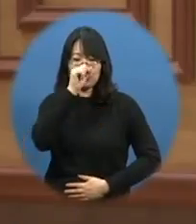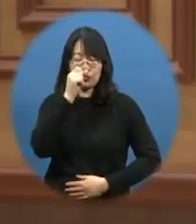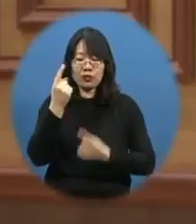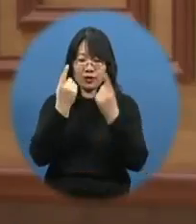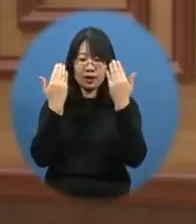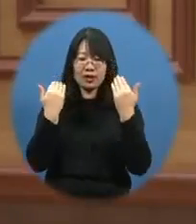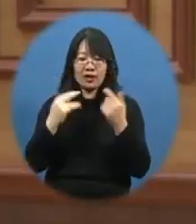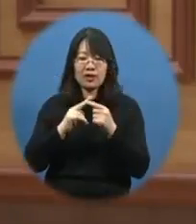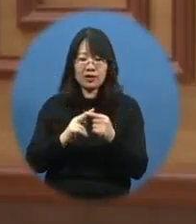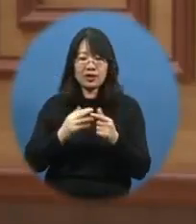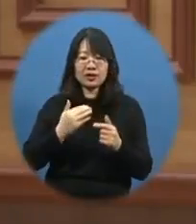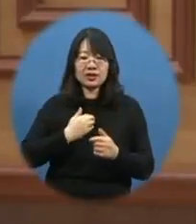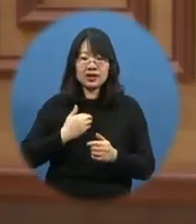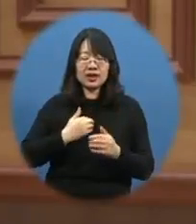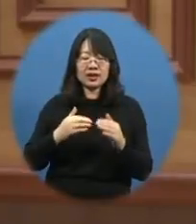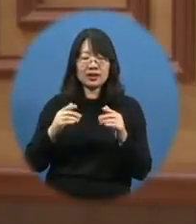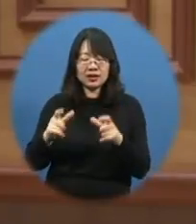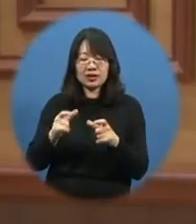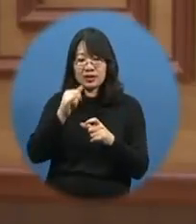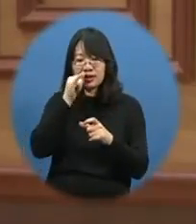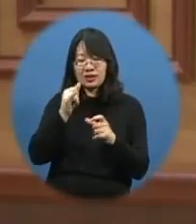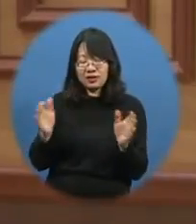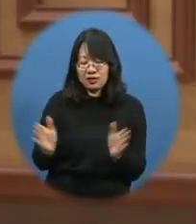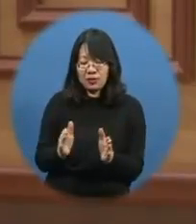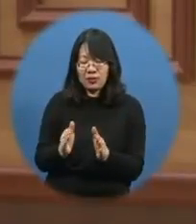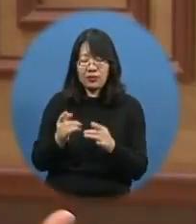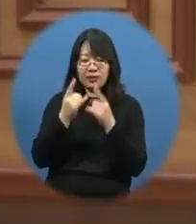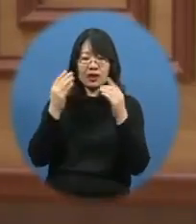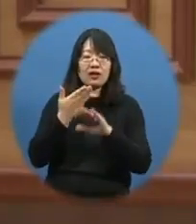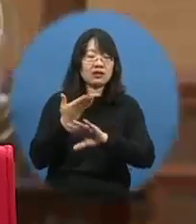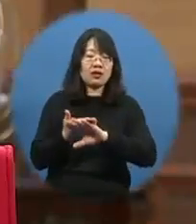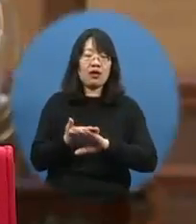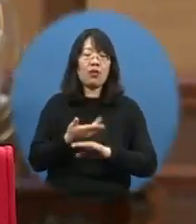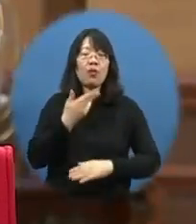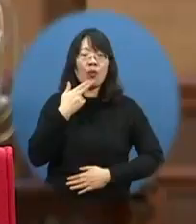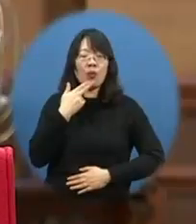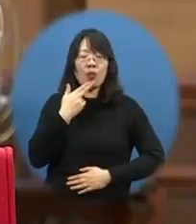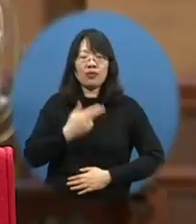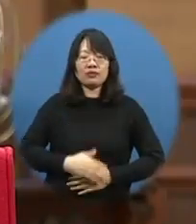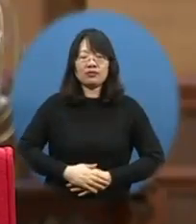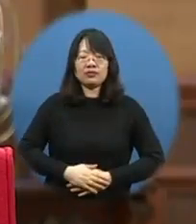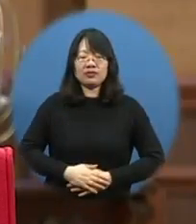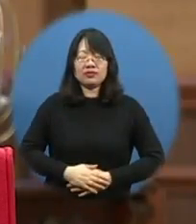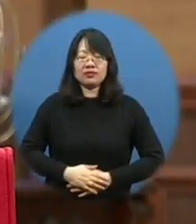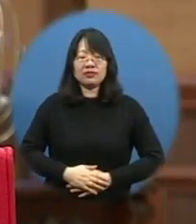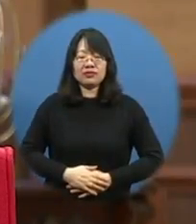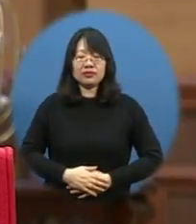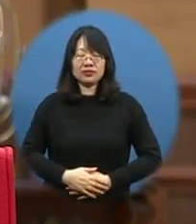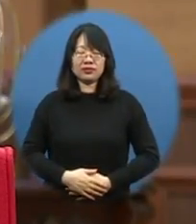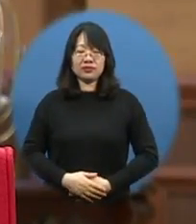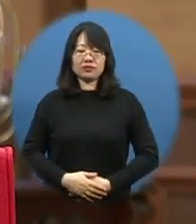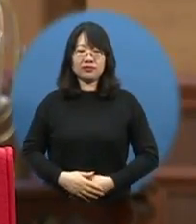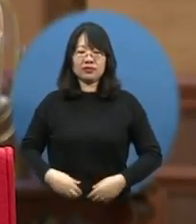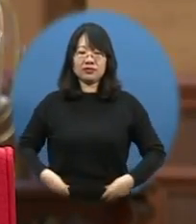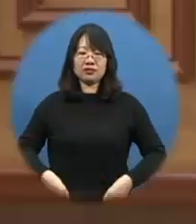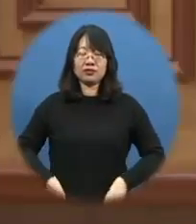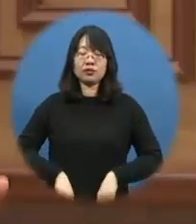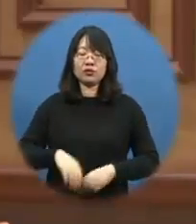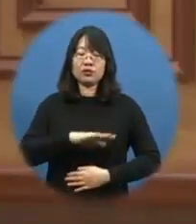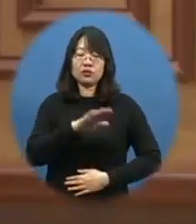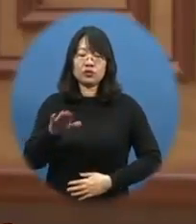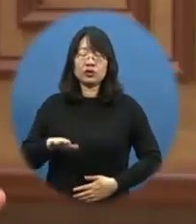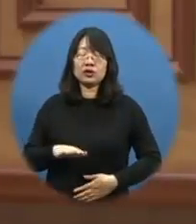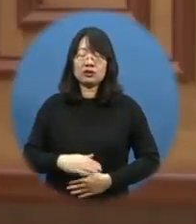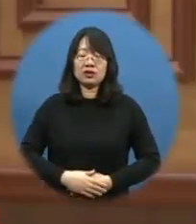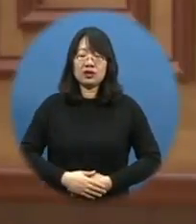대학과 자기 집의 지역에 있는 조그만 대학과의 차이가 없다는 얘기입니다. 그러면 이제 그것은 우리가